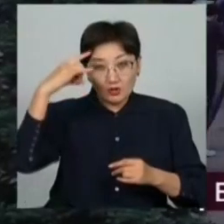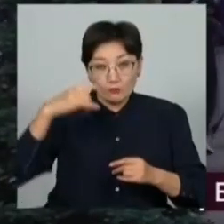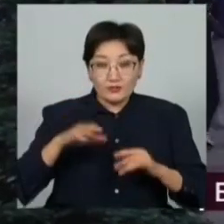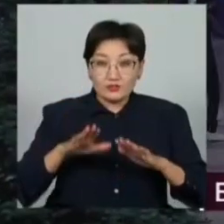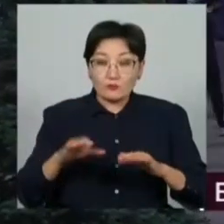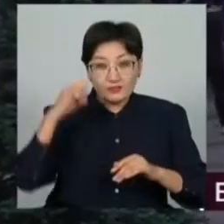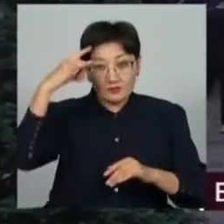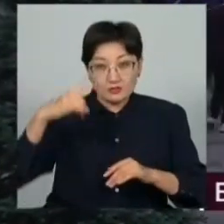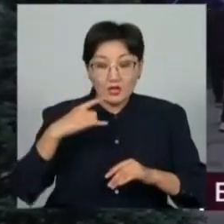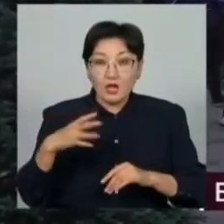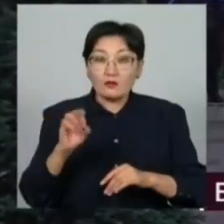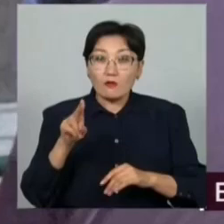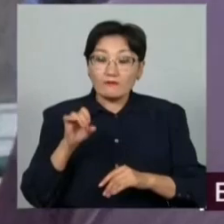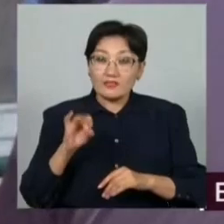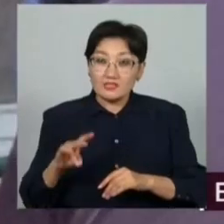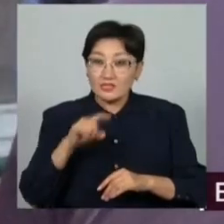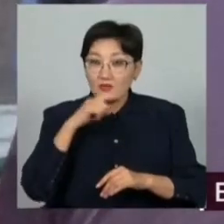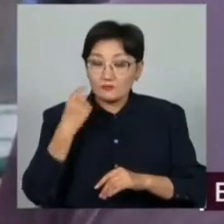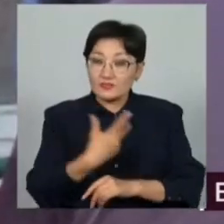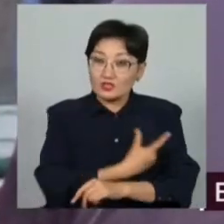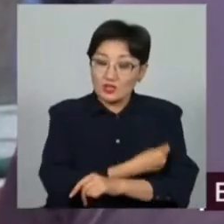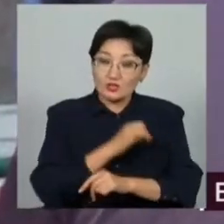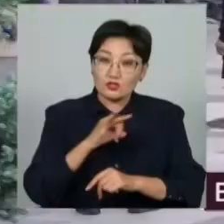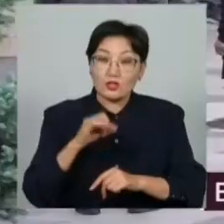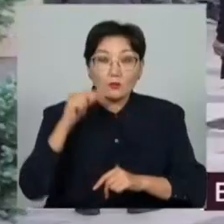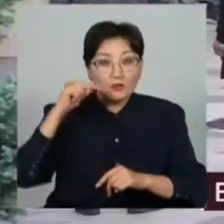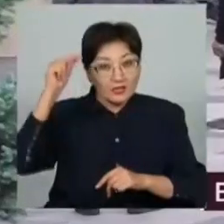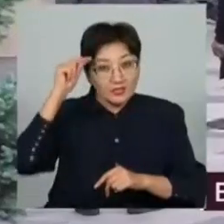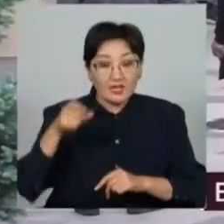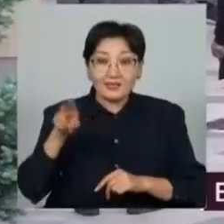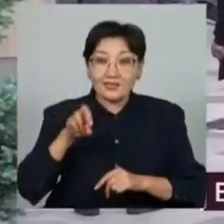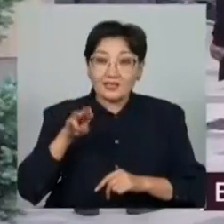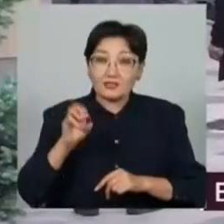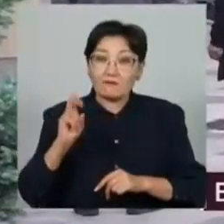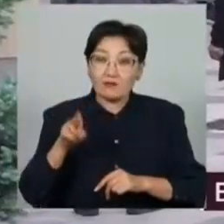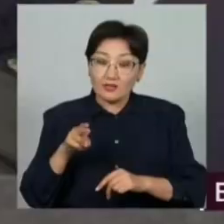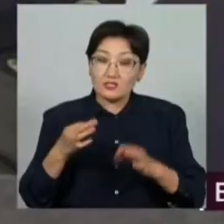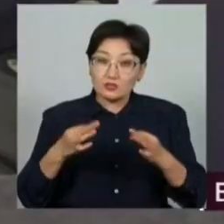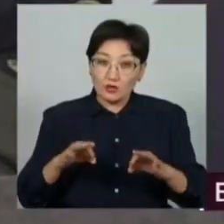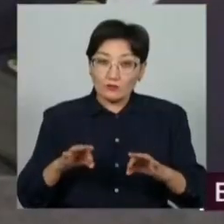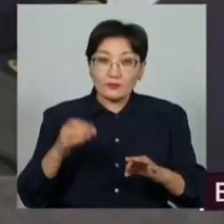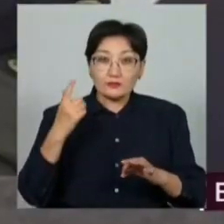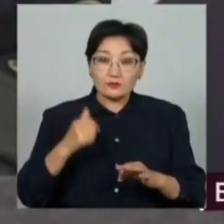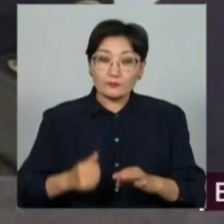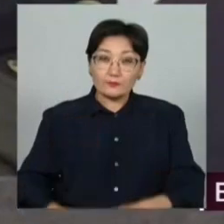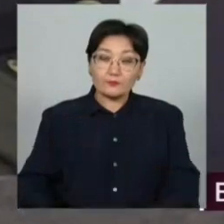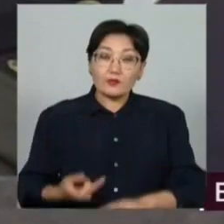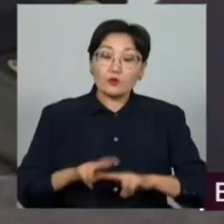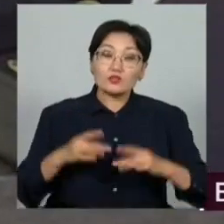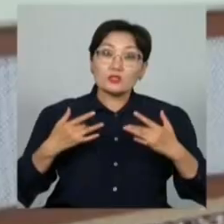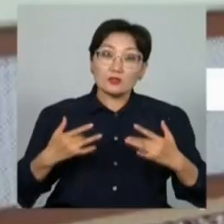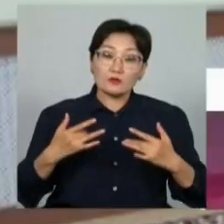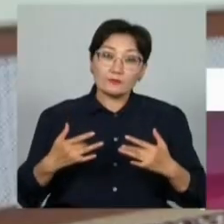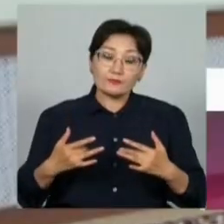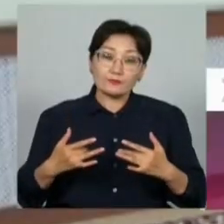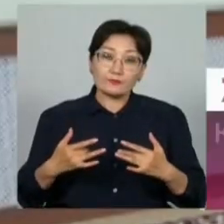тек отандық CasCovid-in, ресейлік Sputnik V және қытайлық HayatVax қол жетімді екені белгілі. Осы талаптардың